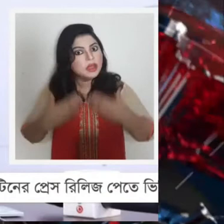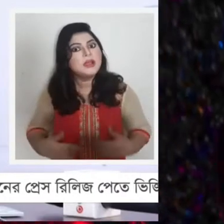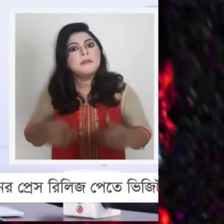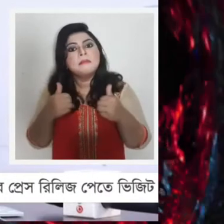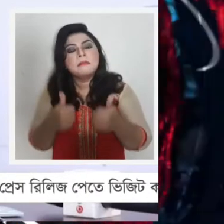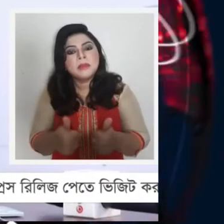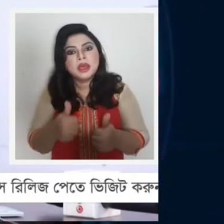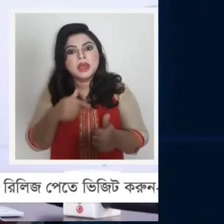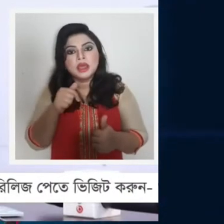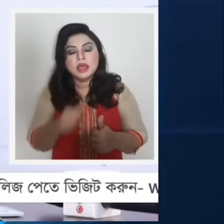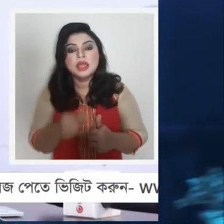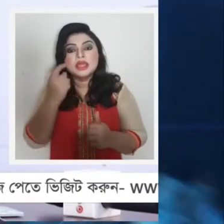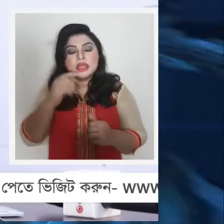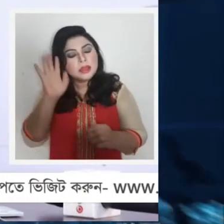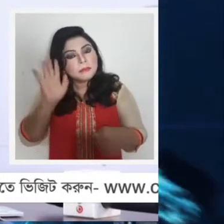করলেন